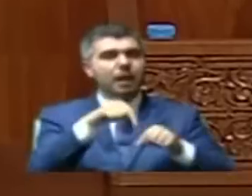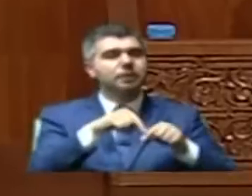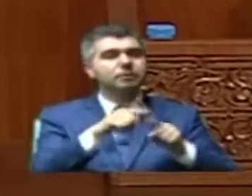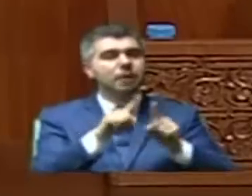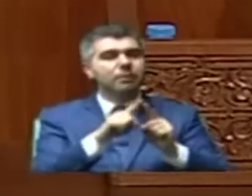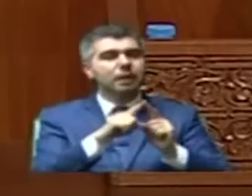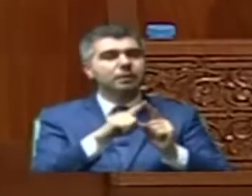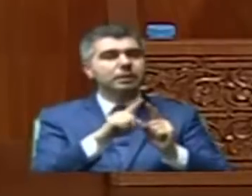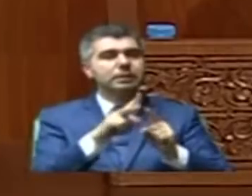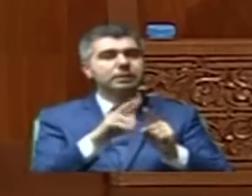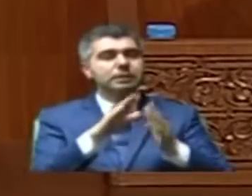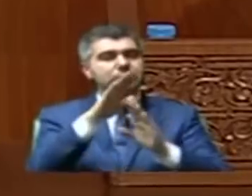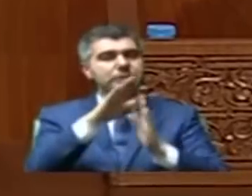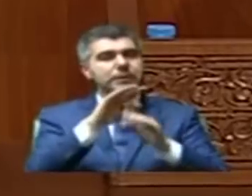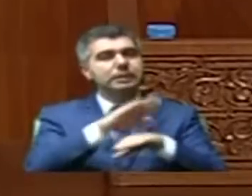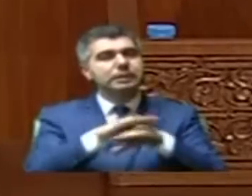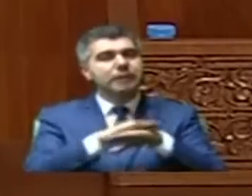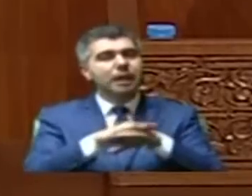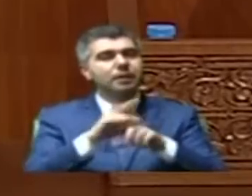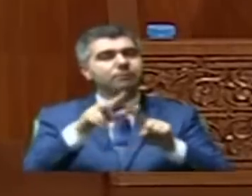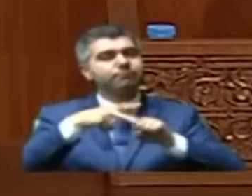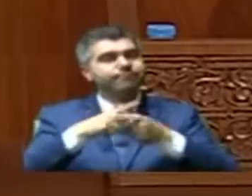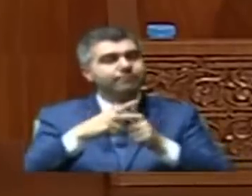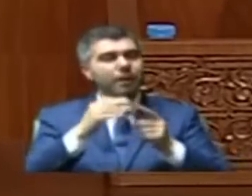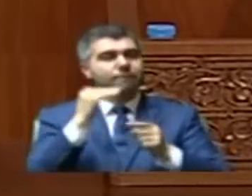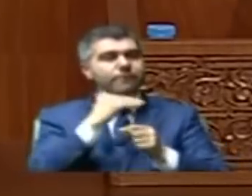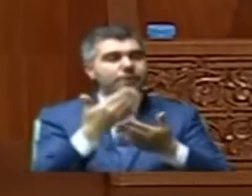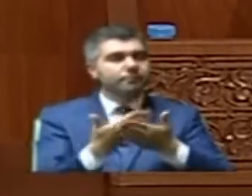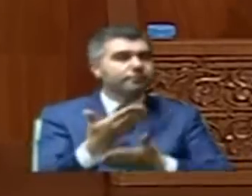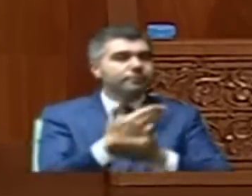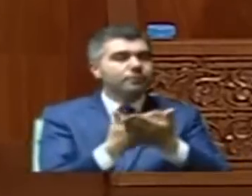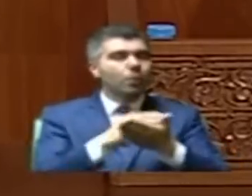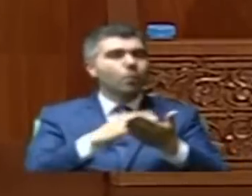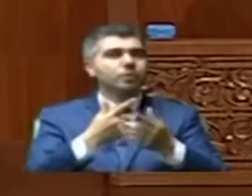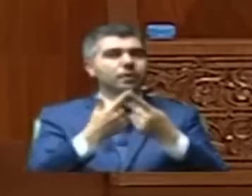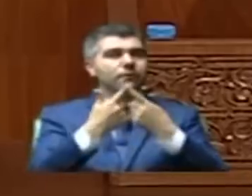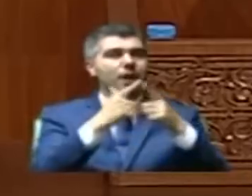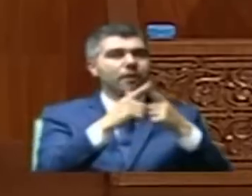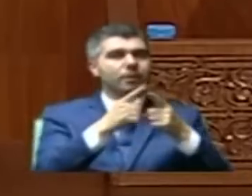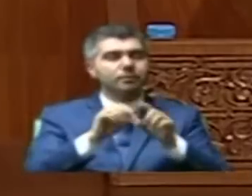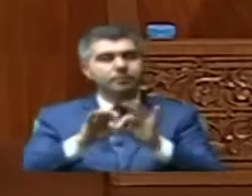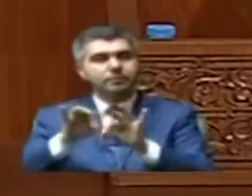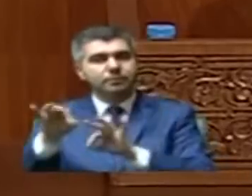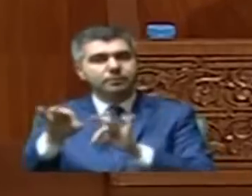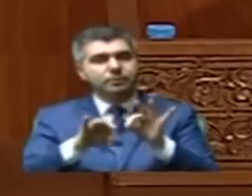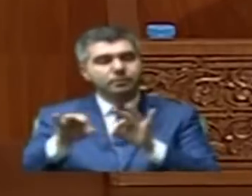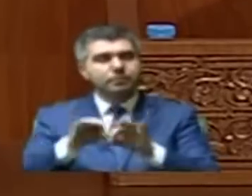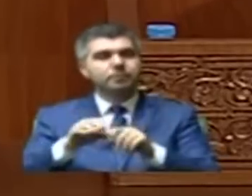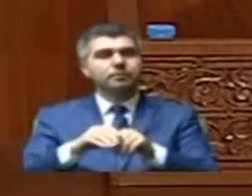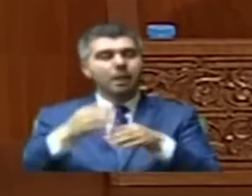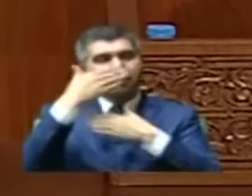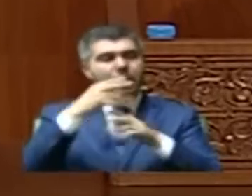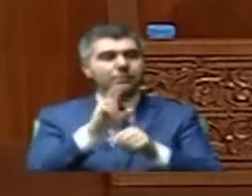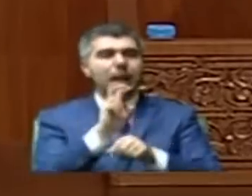السياسات الصناعيه الموجوده والاستراتيجيه اما ديال المخطط الصناعي او او ديال مخطط المغرب الاخضر